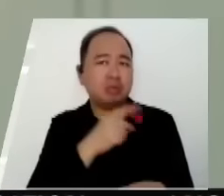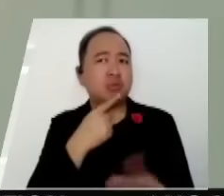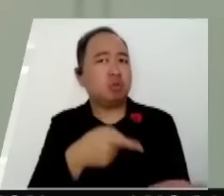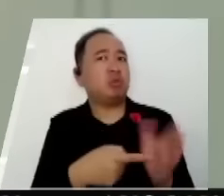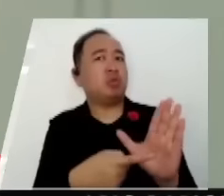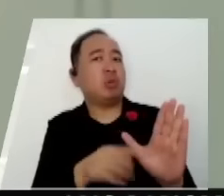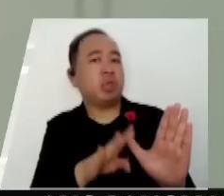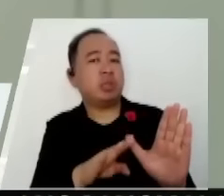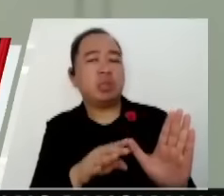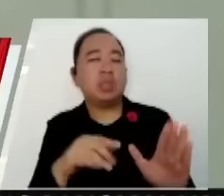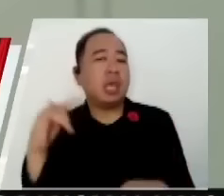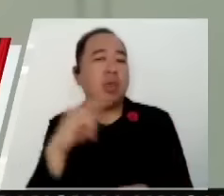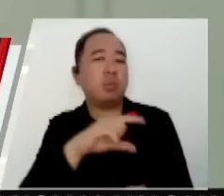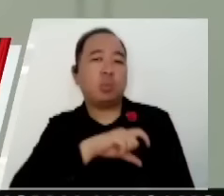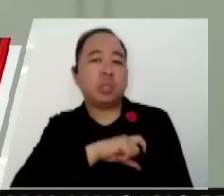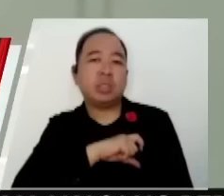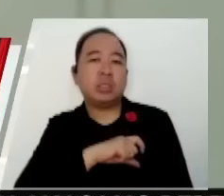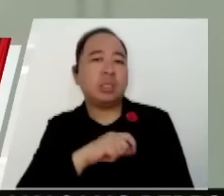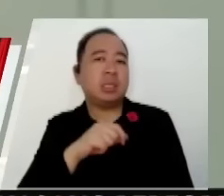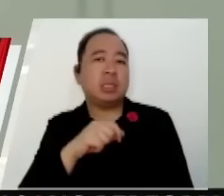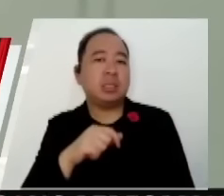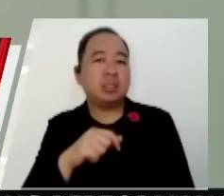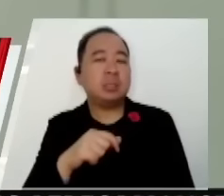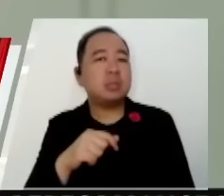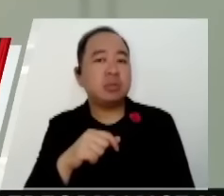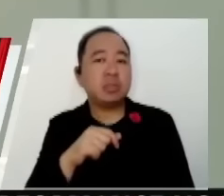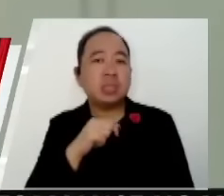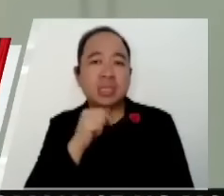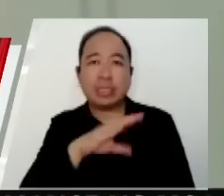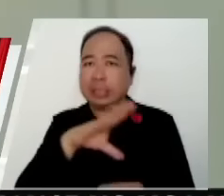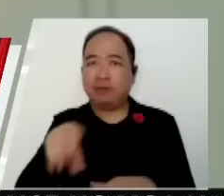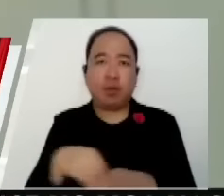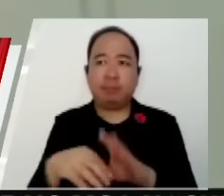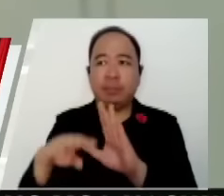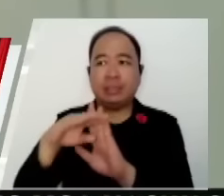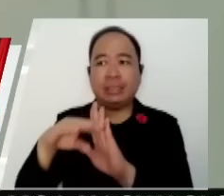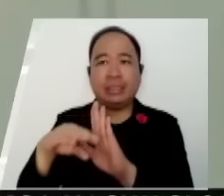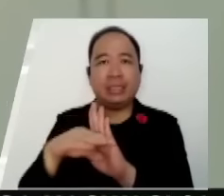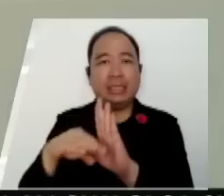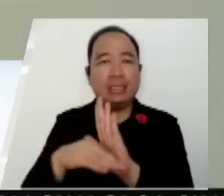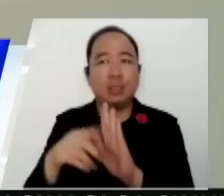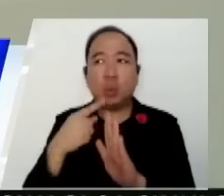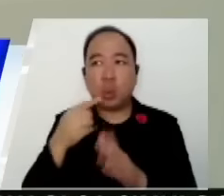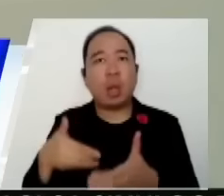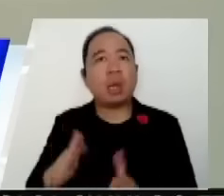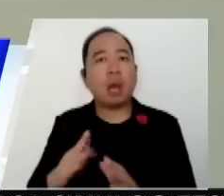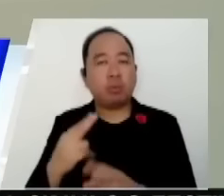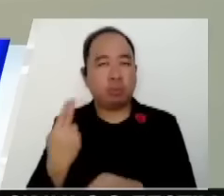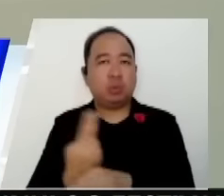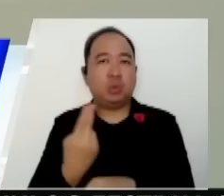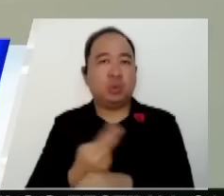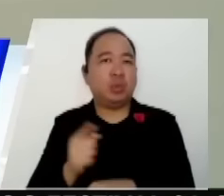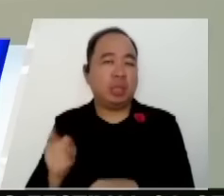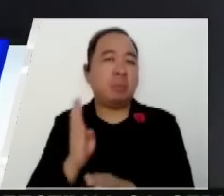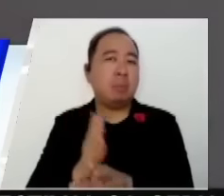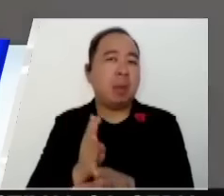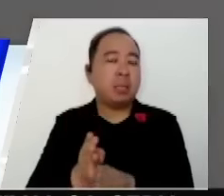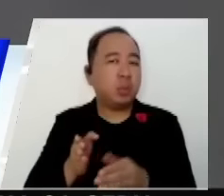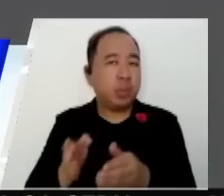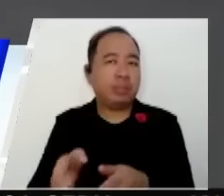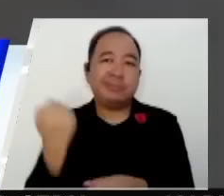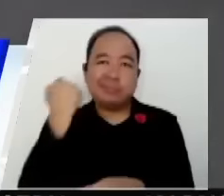police department namin po doon ay hindi kasama doon sa mga listahan na pwedeng dumaan, not obeying traffic rules and regulations.